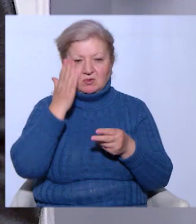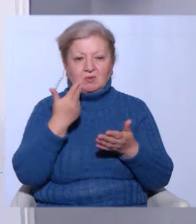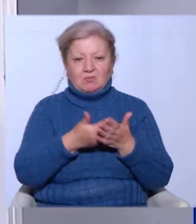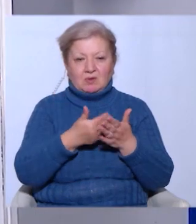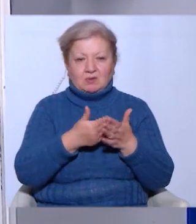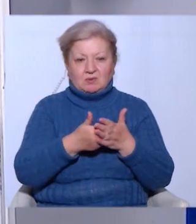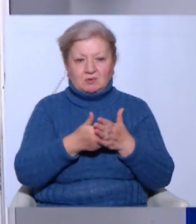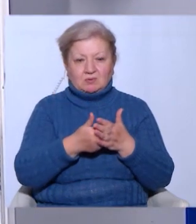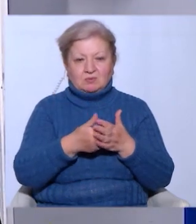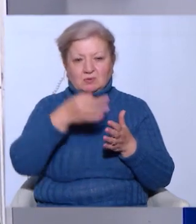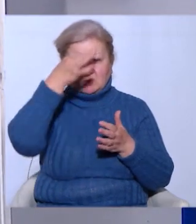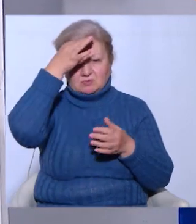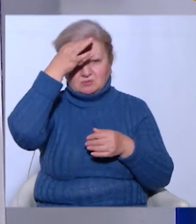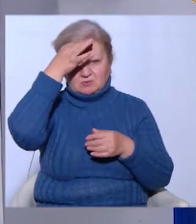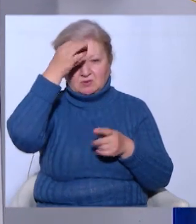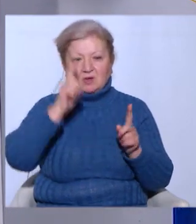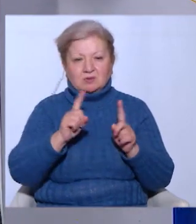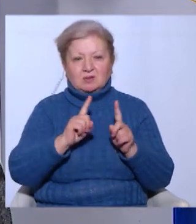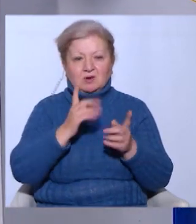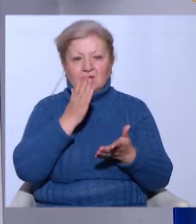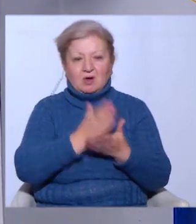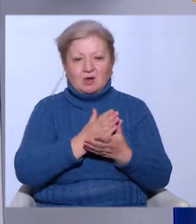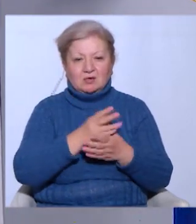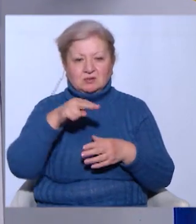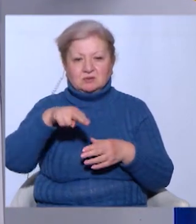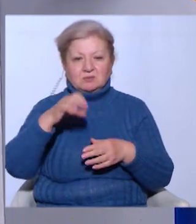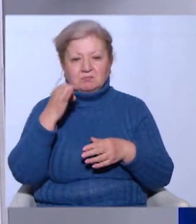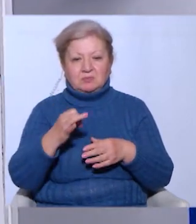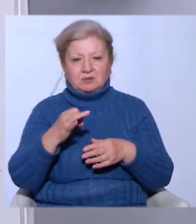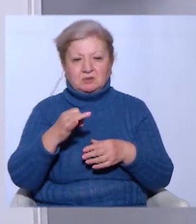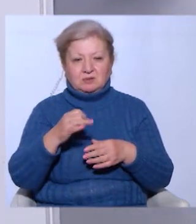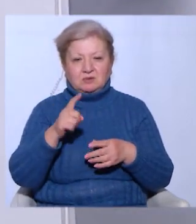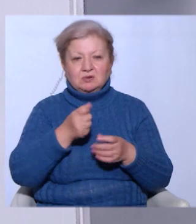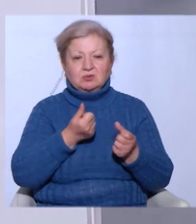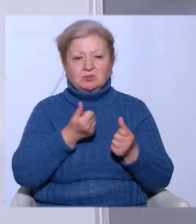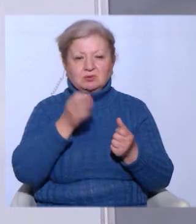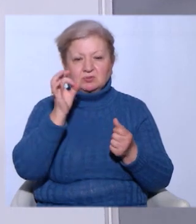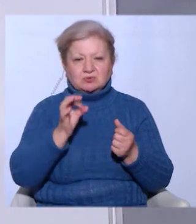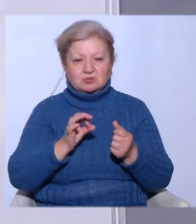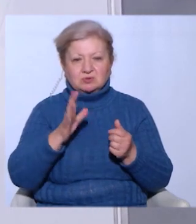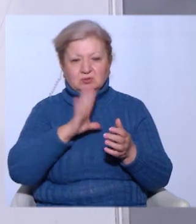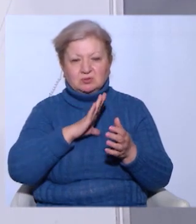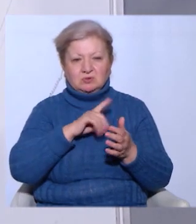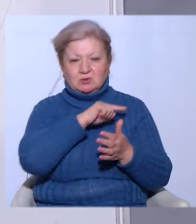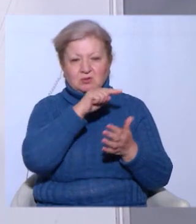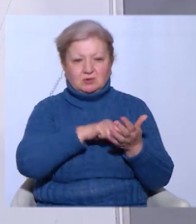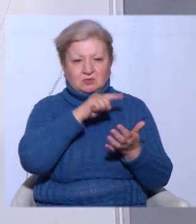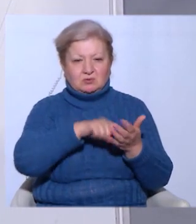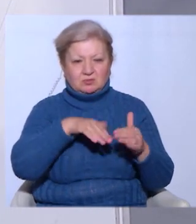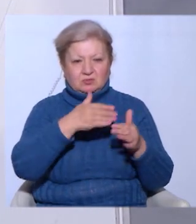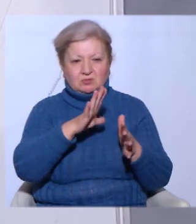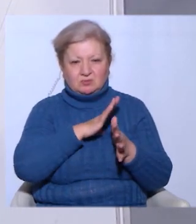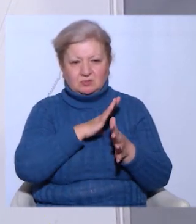მაგალითად გავიხსენოთ რა არის პი, ხო? ხშირად ამ შეკითხვას ვსვამდი, აქ ძალიან